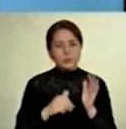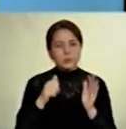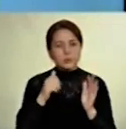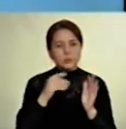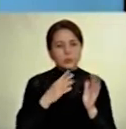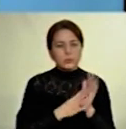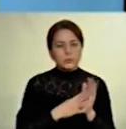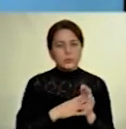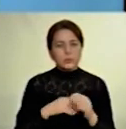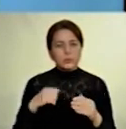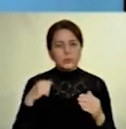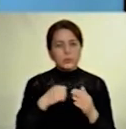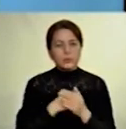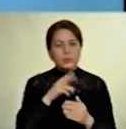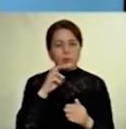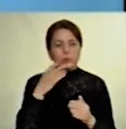289-misoldan